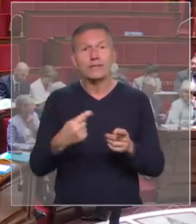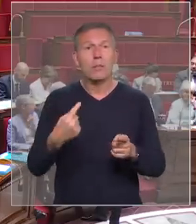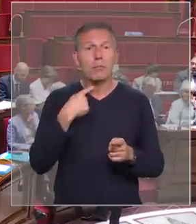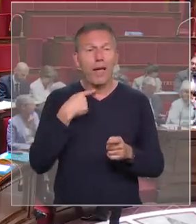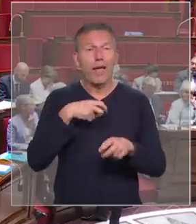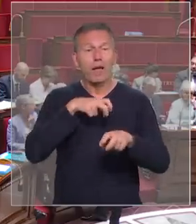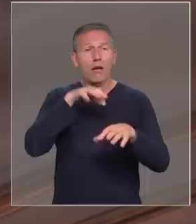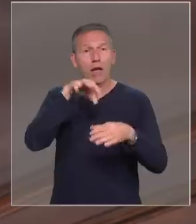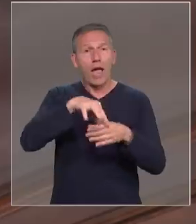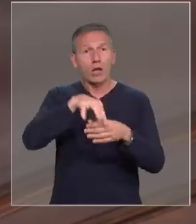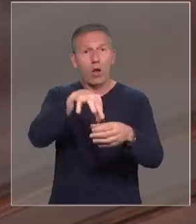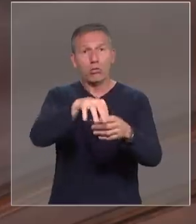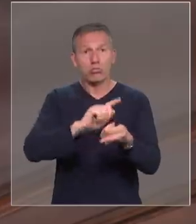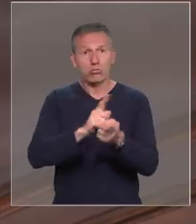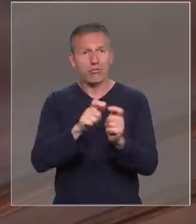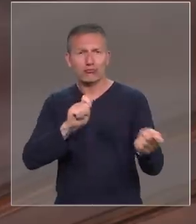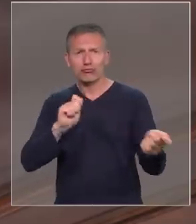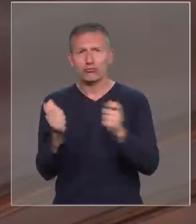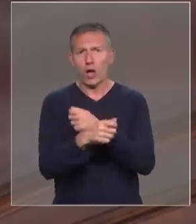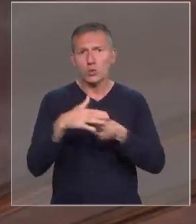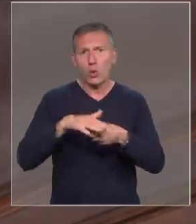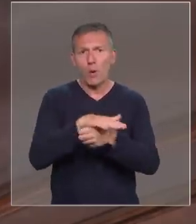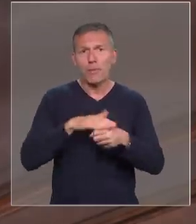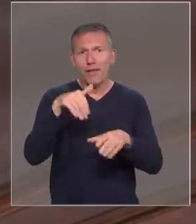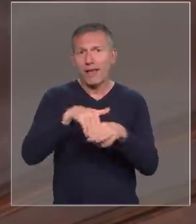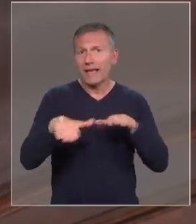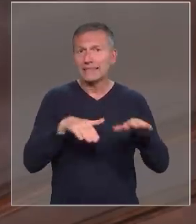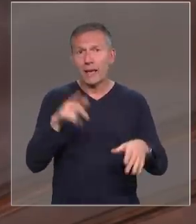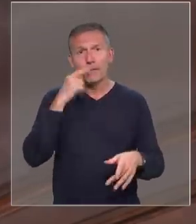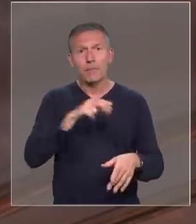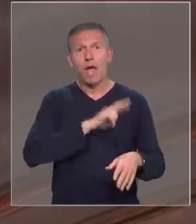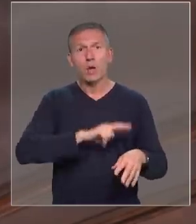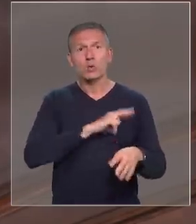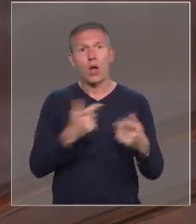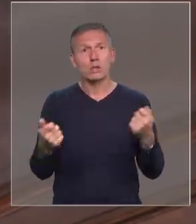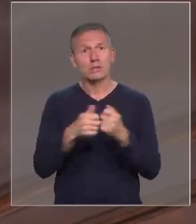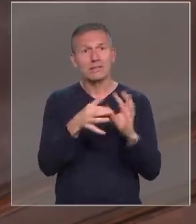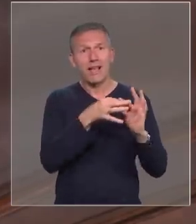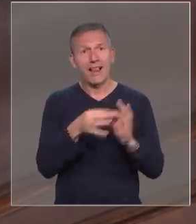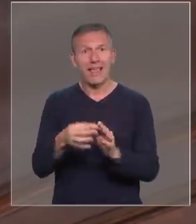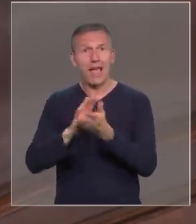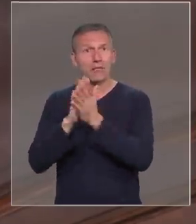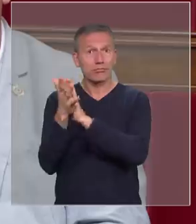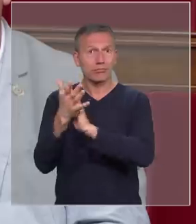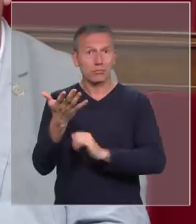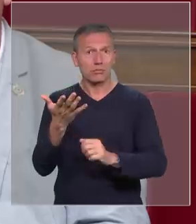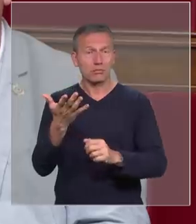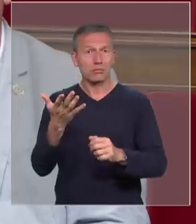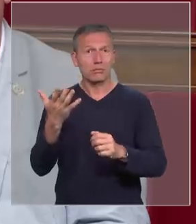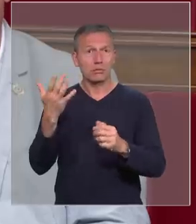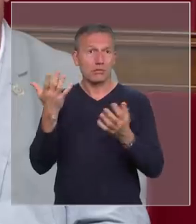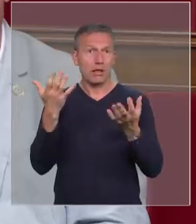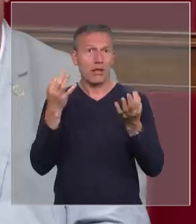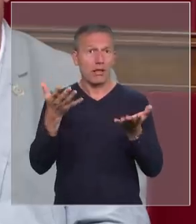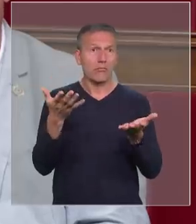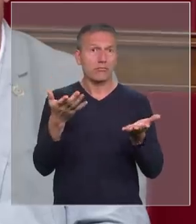vont nécessiter une refonte de notre système assurantiel lié à cette transition. On est dans cette planification.